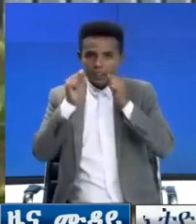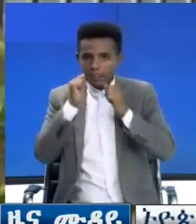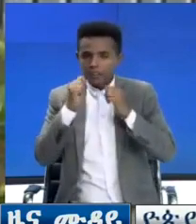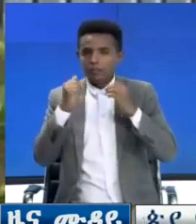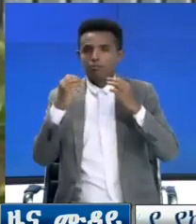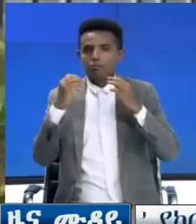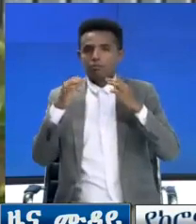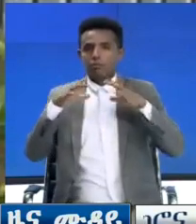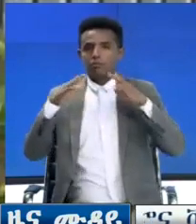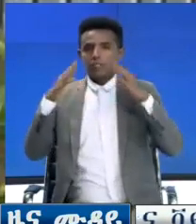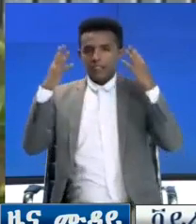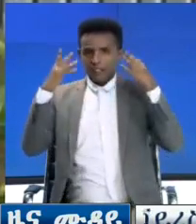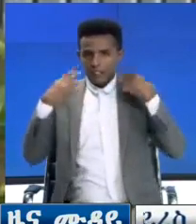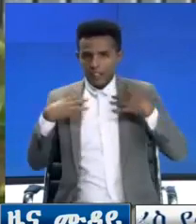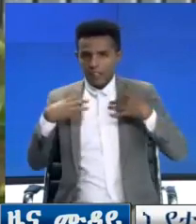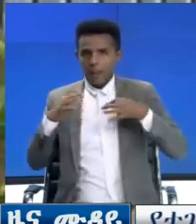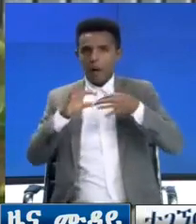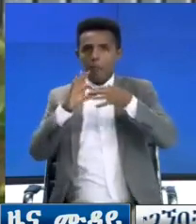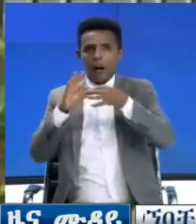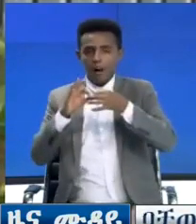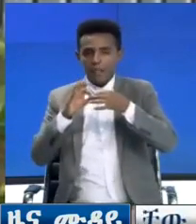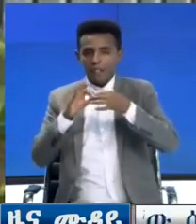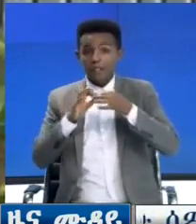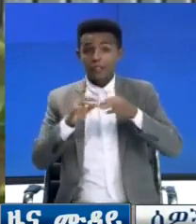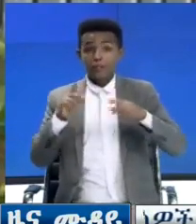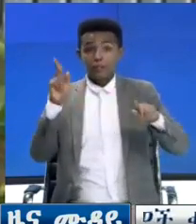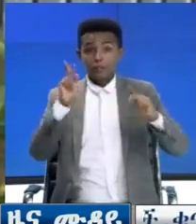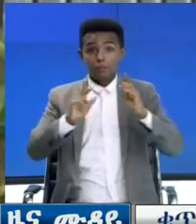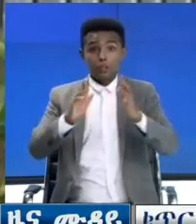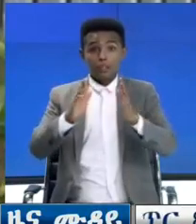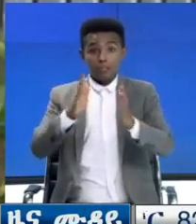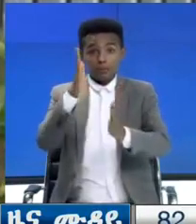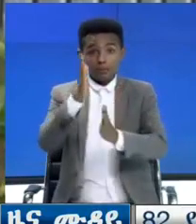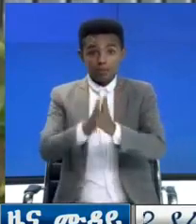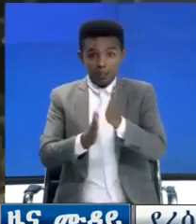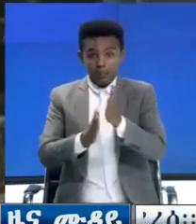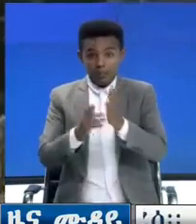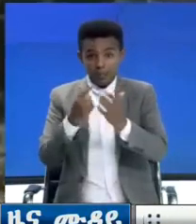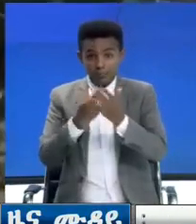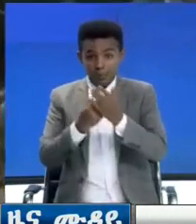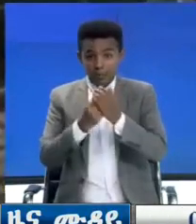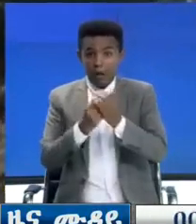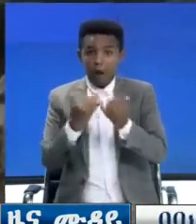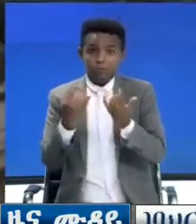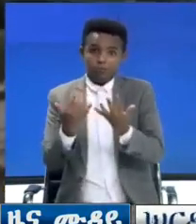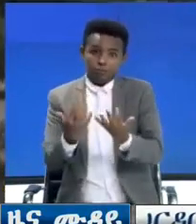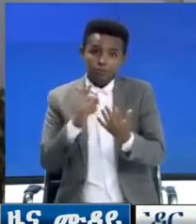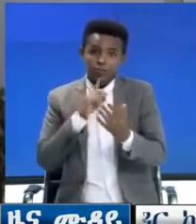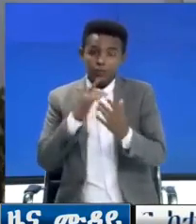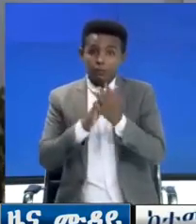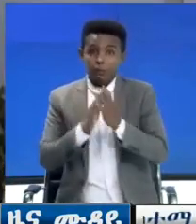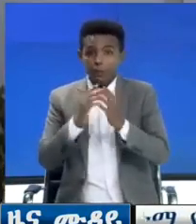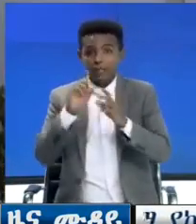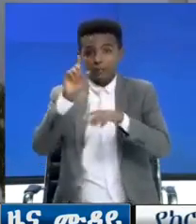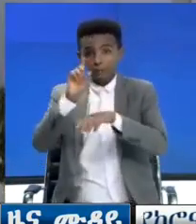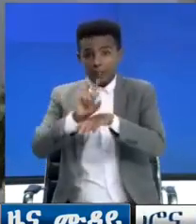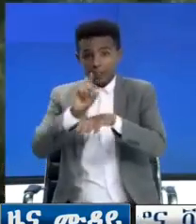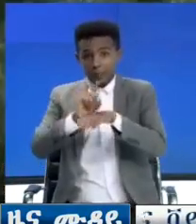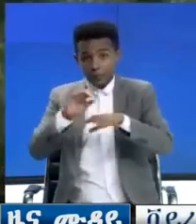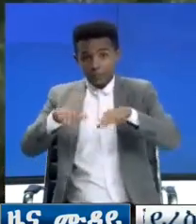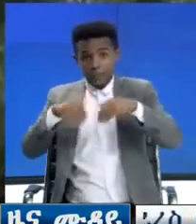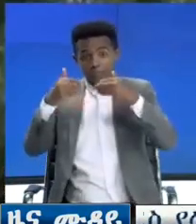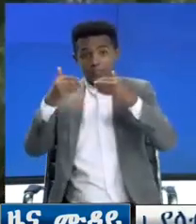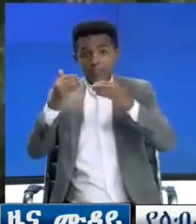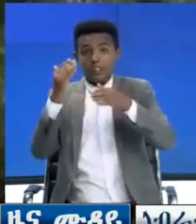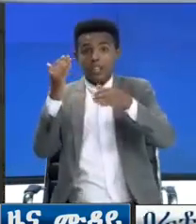ሰርግ ማህበር በተለይ አርሶ አደሩን ከመፈጸም በኩል አሁንም ያልተሻገር ነው ችግር ነው ያለው። በቢቸና ከተማ በመስጊዶች በመንግስት የተላለፉ